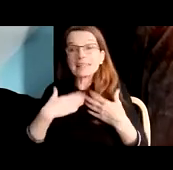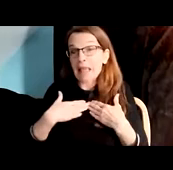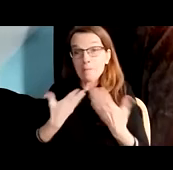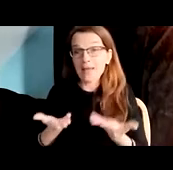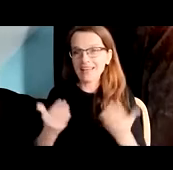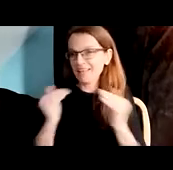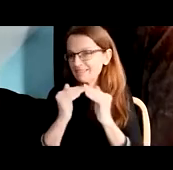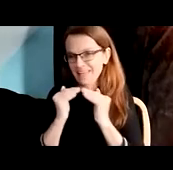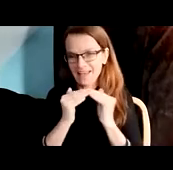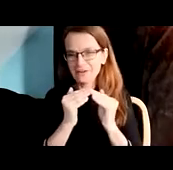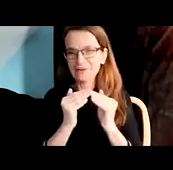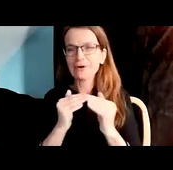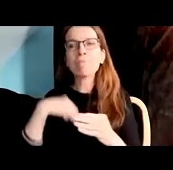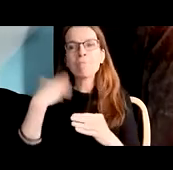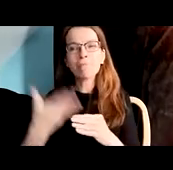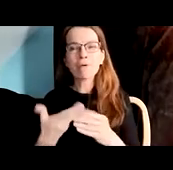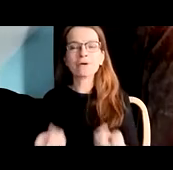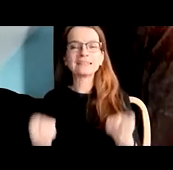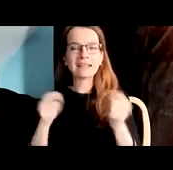Potem po zaključeni